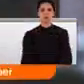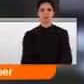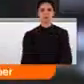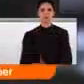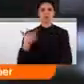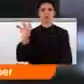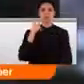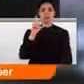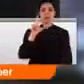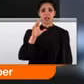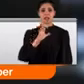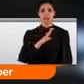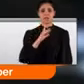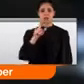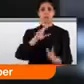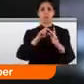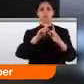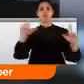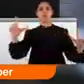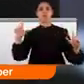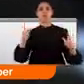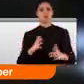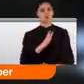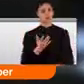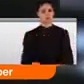Hızlanması gerektiğinde çapını artırabiliyor.